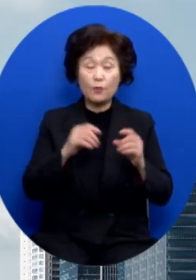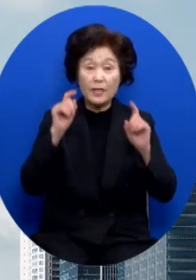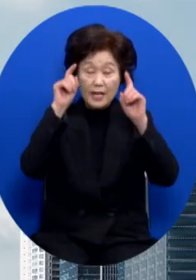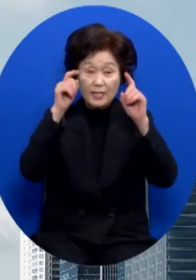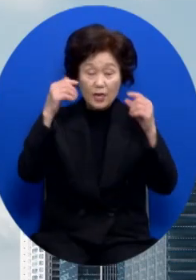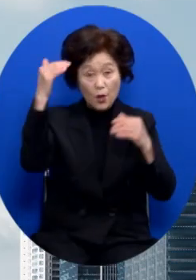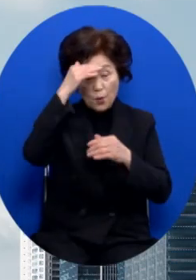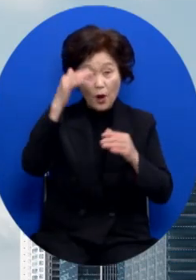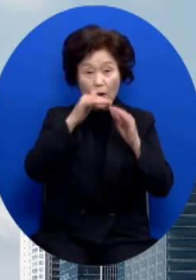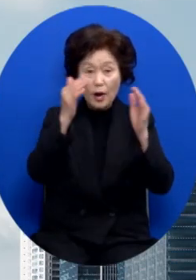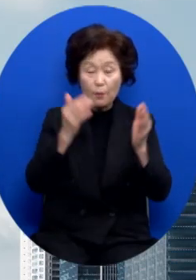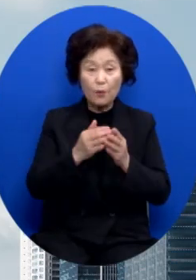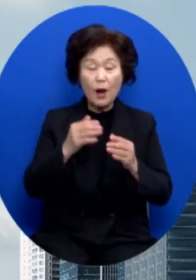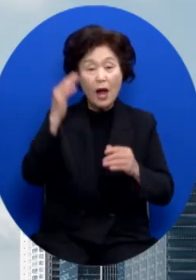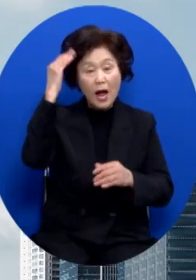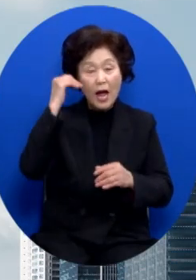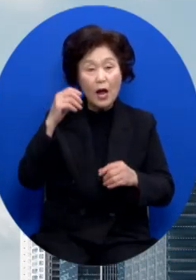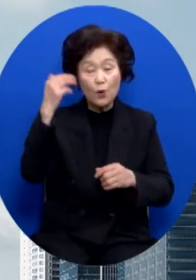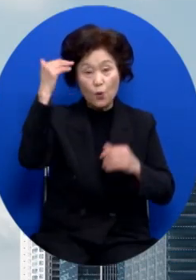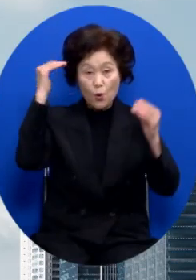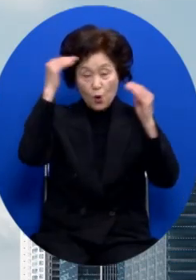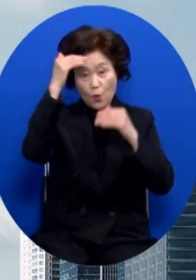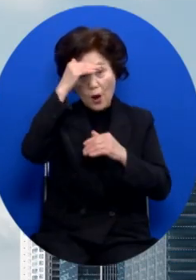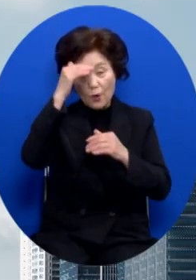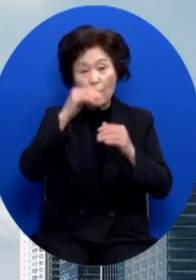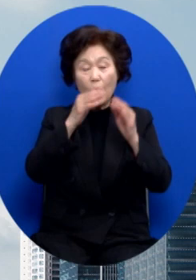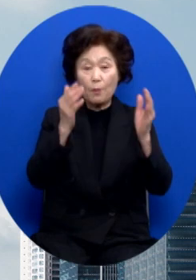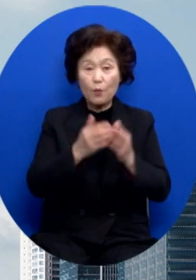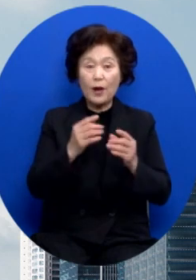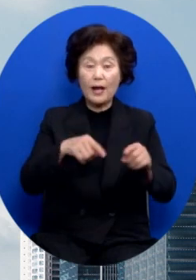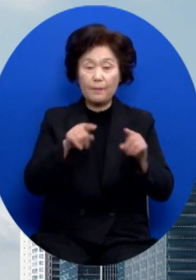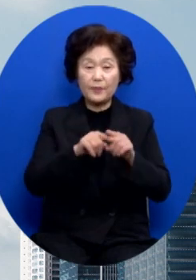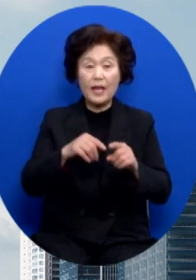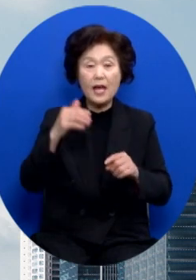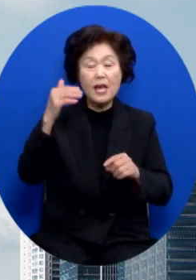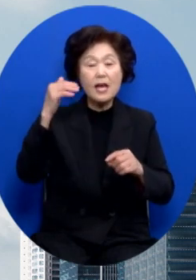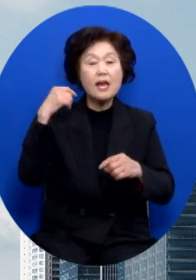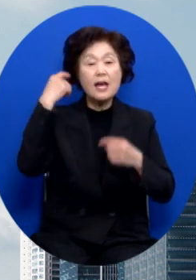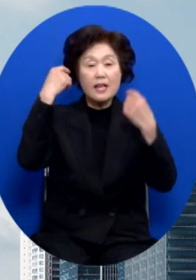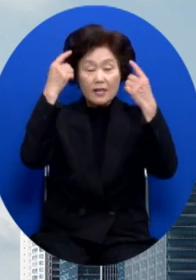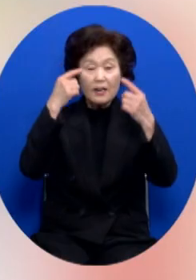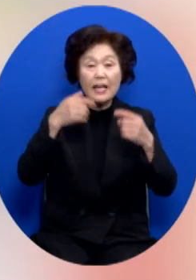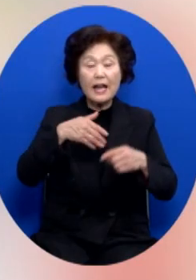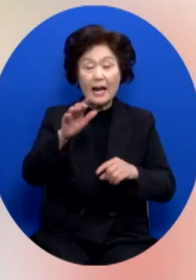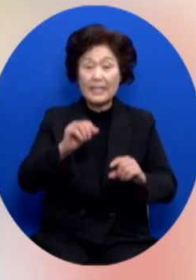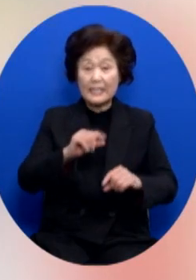문화체육관광부와 한국관광공사가 여행 가는 달을 맞아 숙박 할인권을 배포합니다.